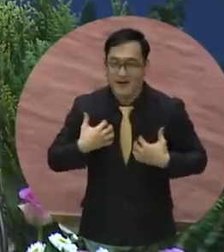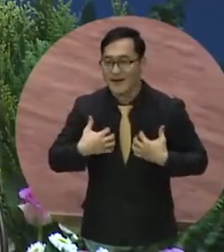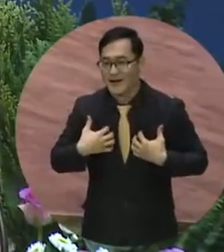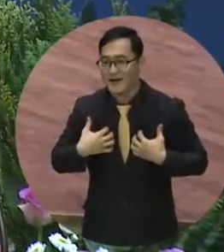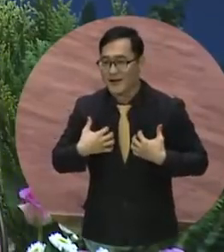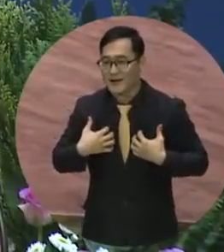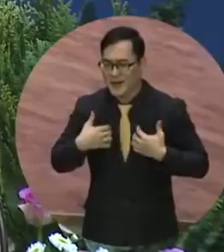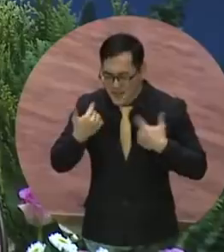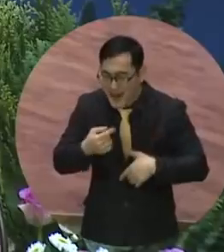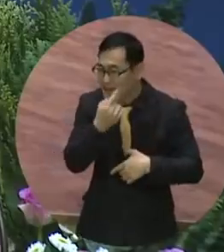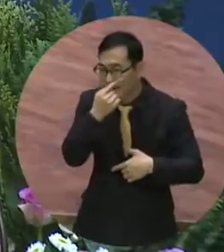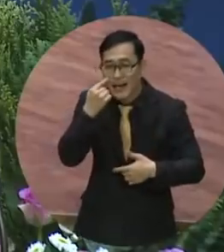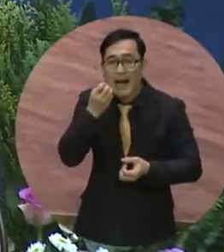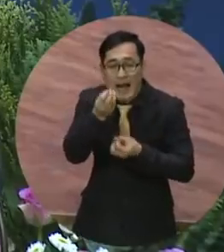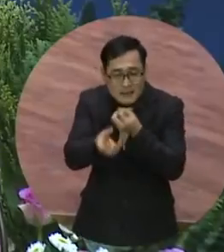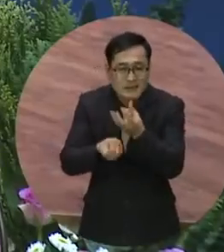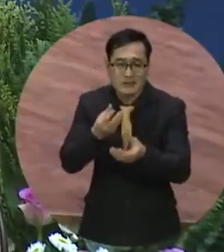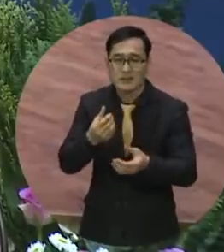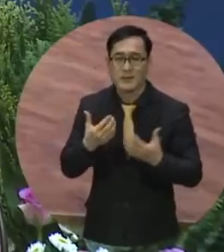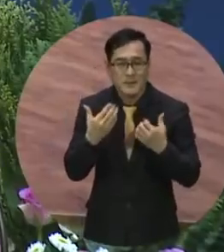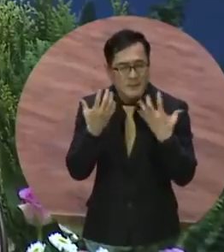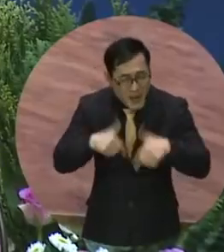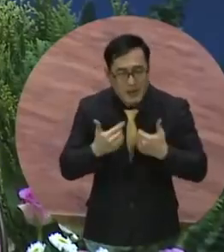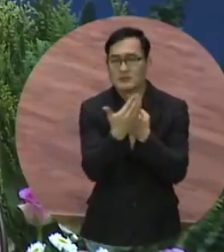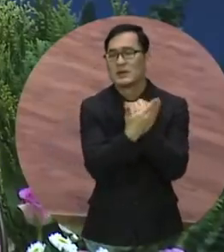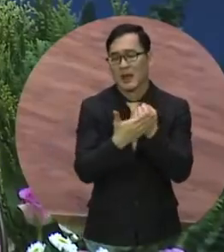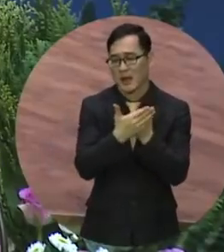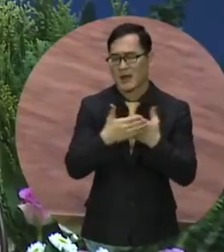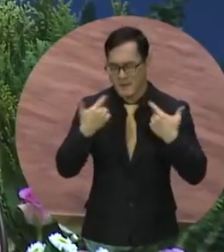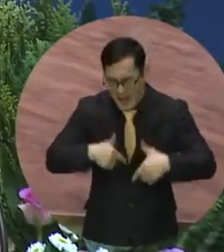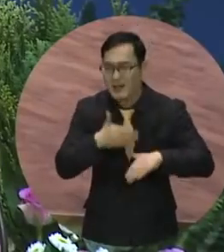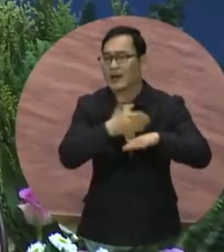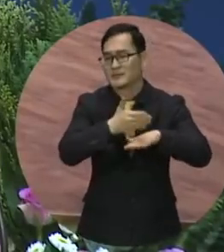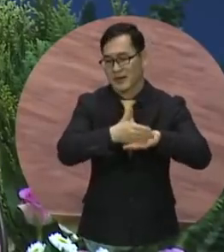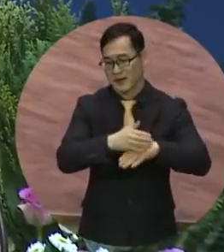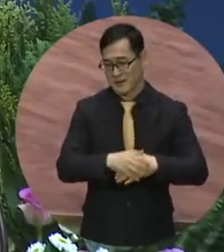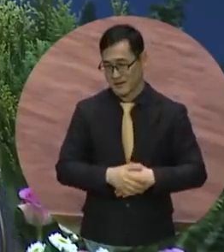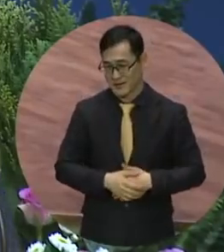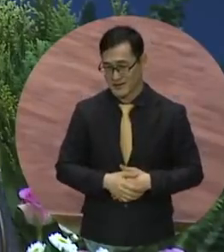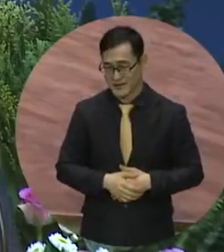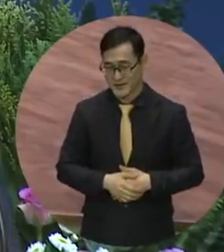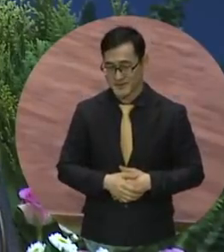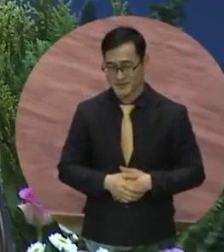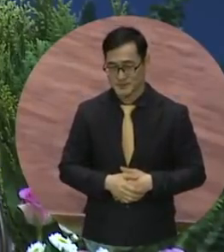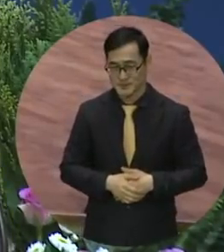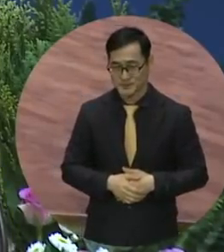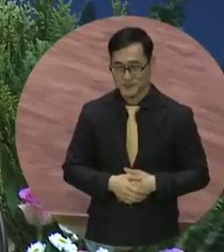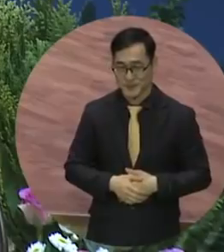간증이요. 이것이 나의 찬송일제. 매일매일 간증. 서양 고사 성어에 보면요,